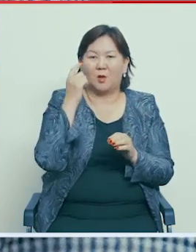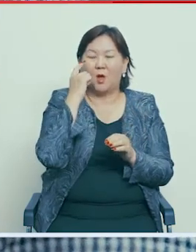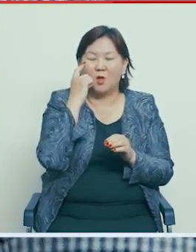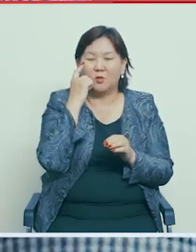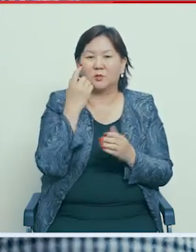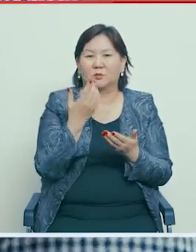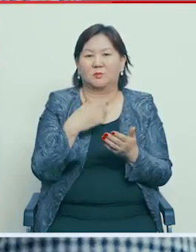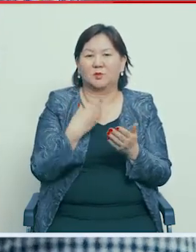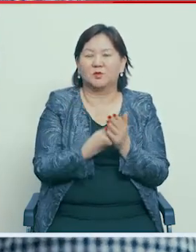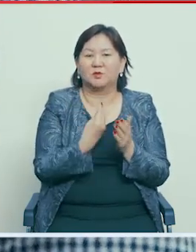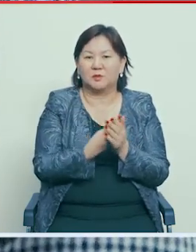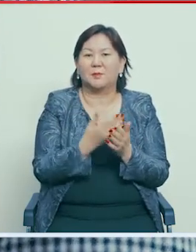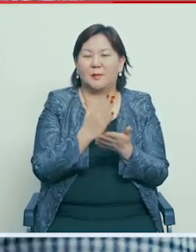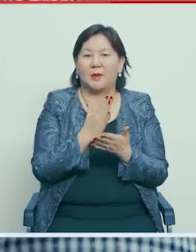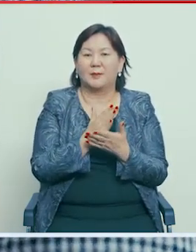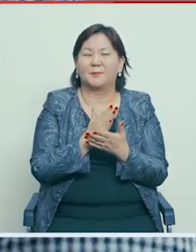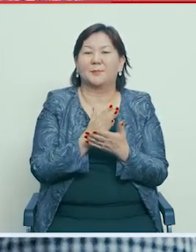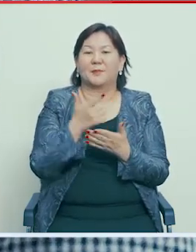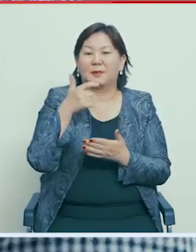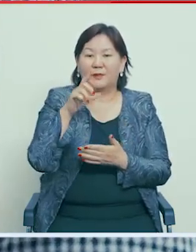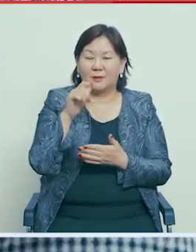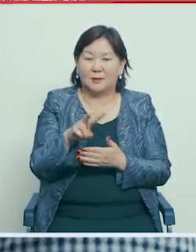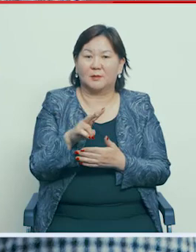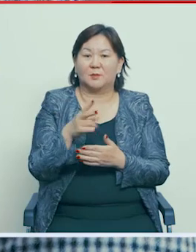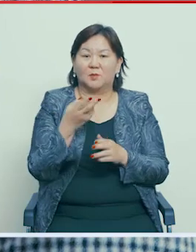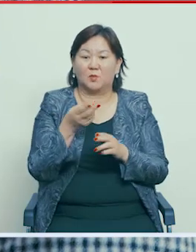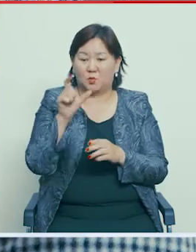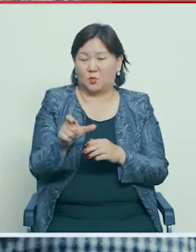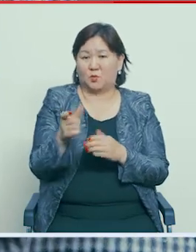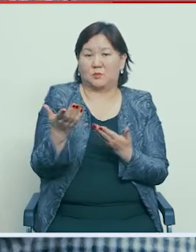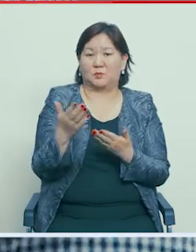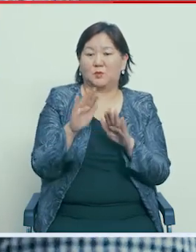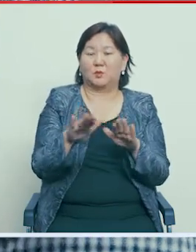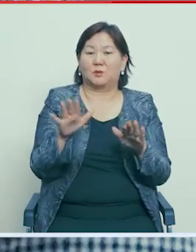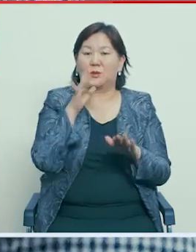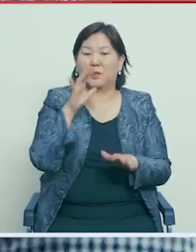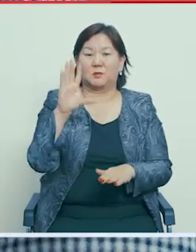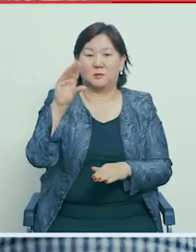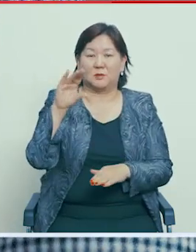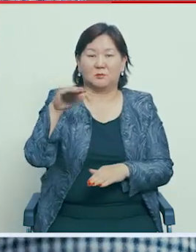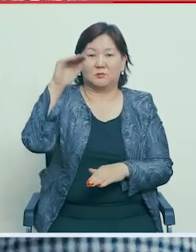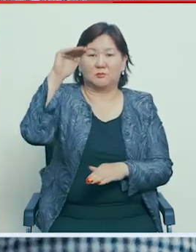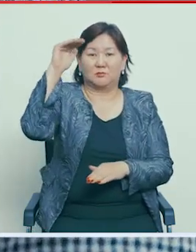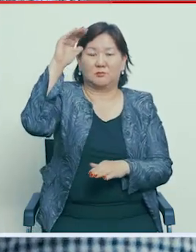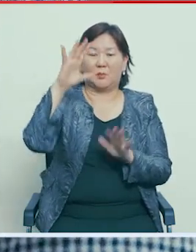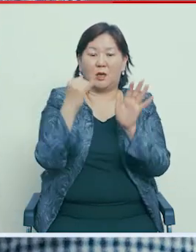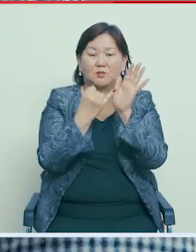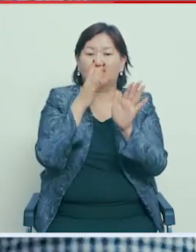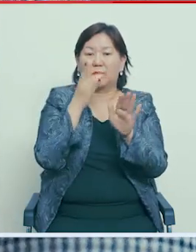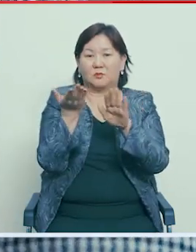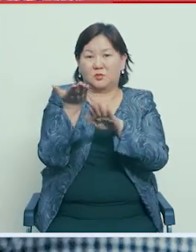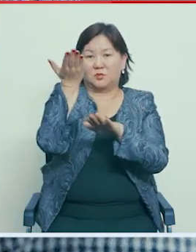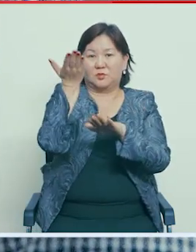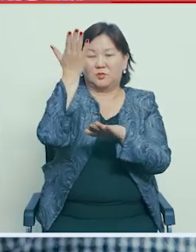өгдөг. Бидний жишээн дээрсэн тийм байгаа. Гэтэл энэ хүн л эмчин энэ хүүхдүүд маань ингээ насанд хүрээд ирэхээр нөгөө 16-аас дээш